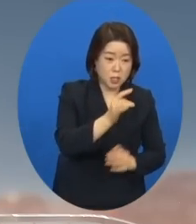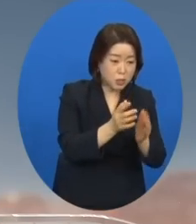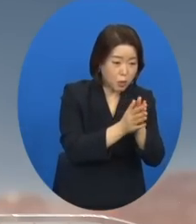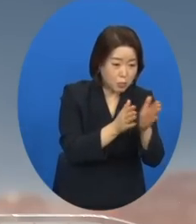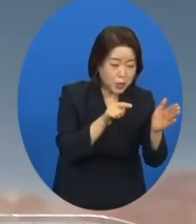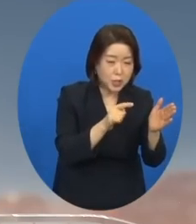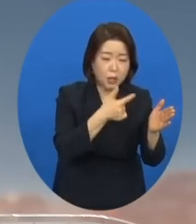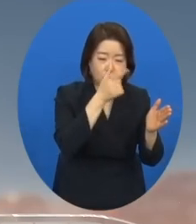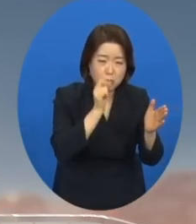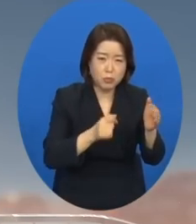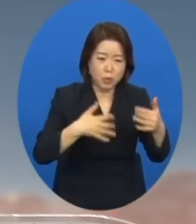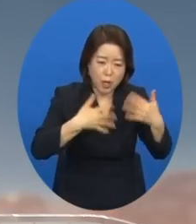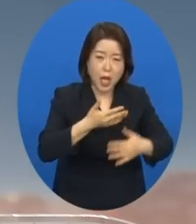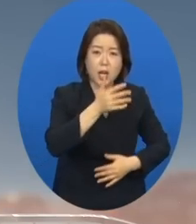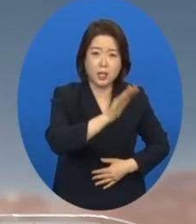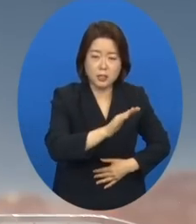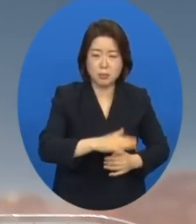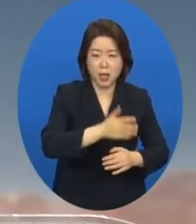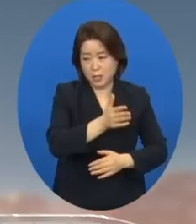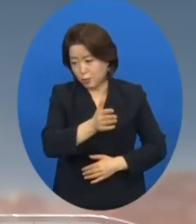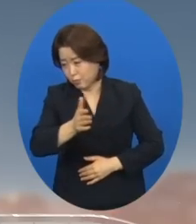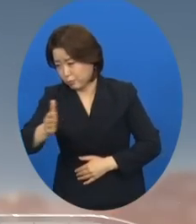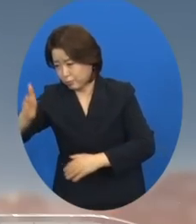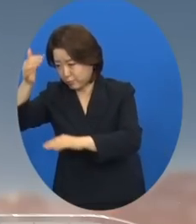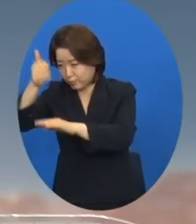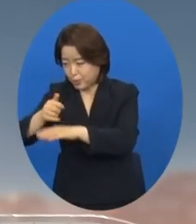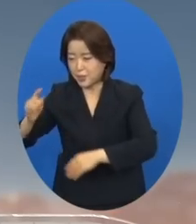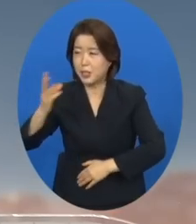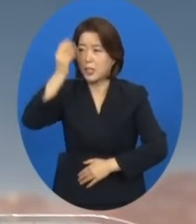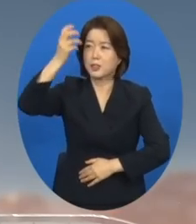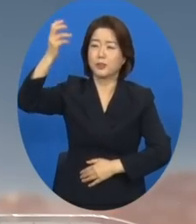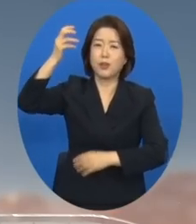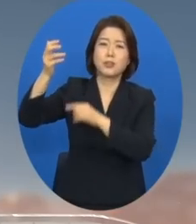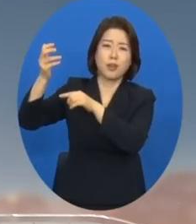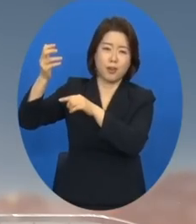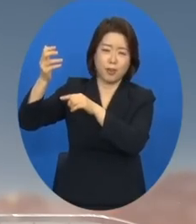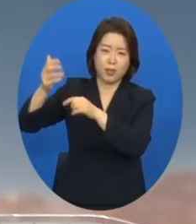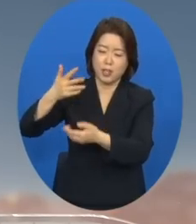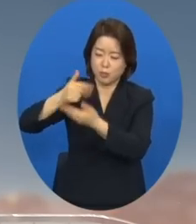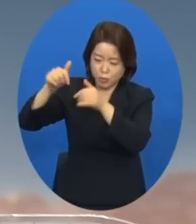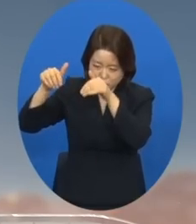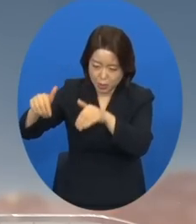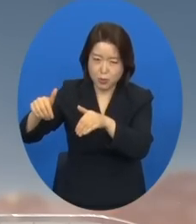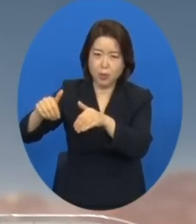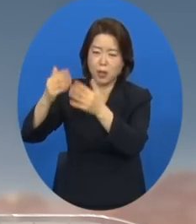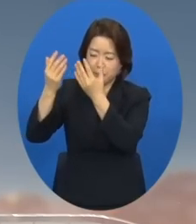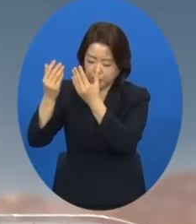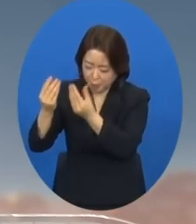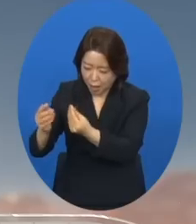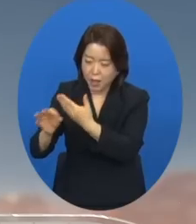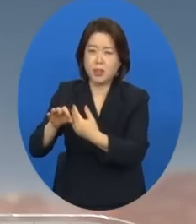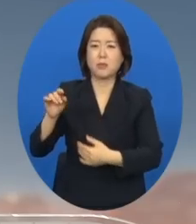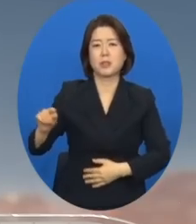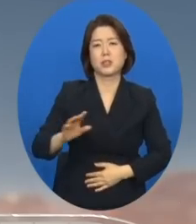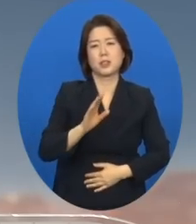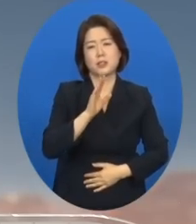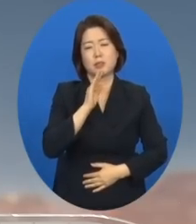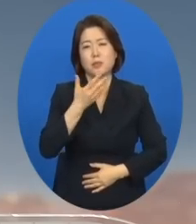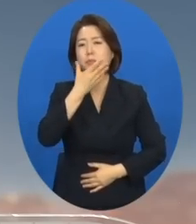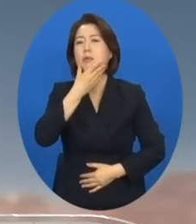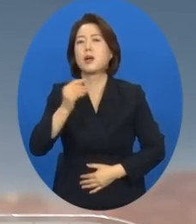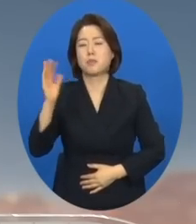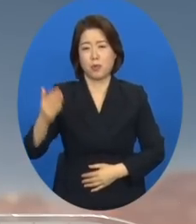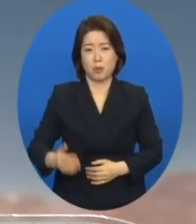시작은 부족하고 연약해도 마지막이 성령으로 마지막에 주님의 종으로 맞출 수 있다면 그것이 정말 복인